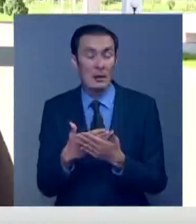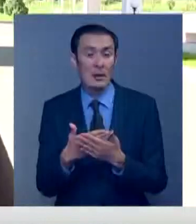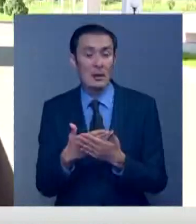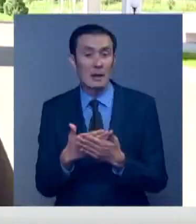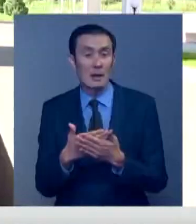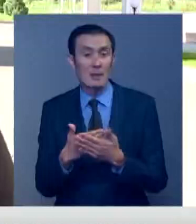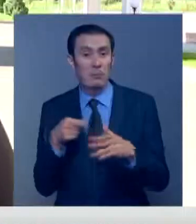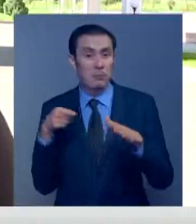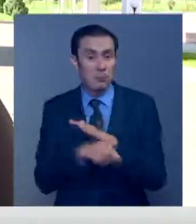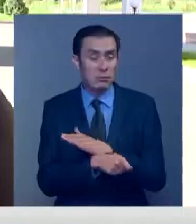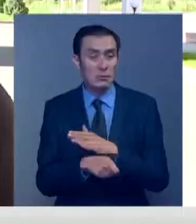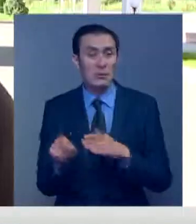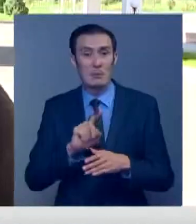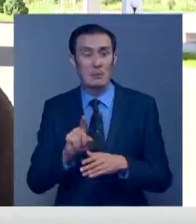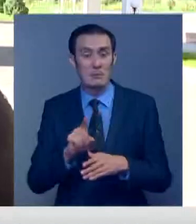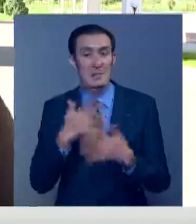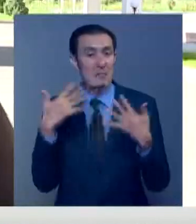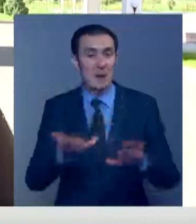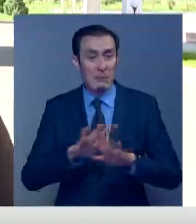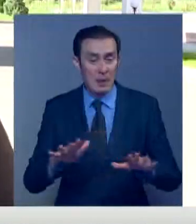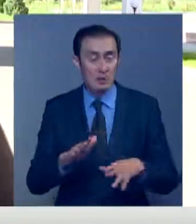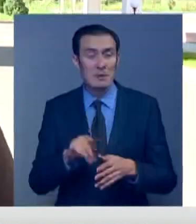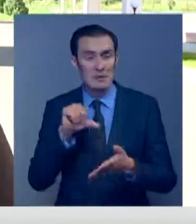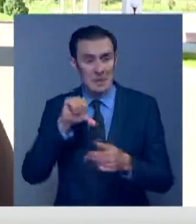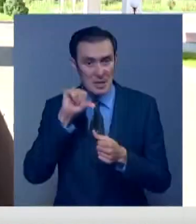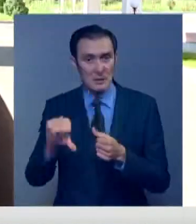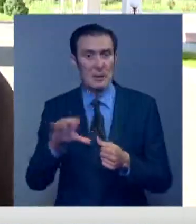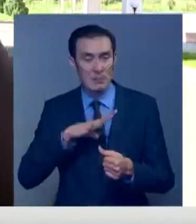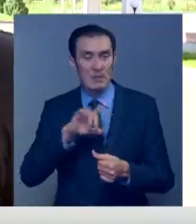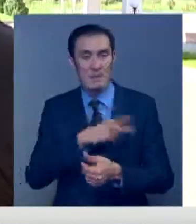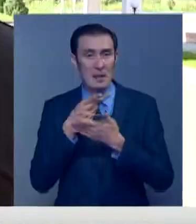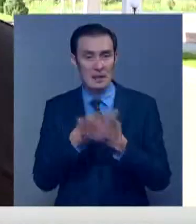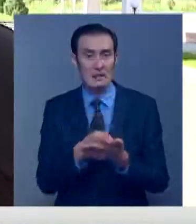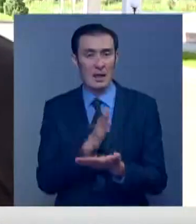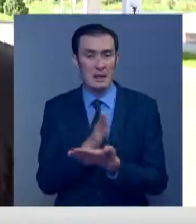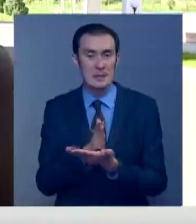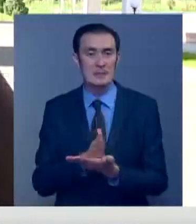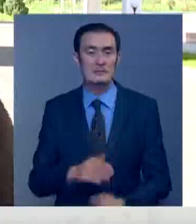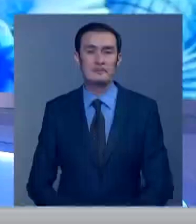по адресу, чтобы они находились именно в тех больницах, куда были распределены.